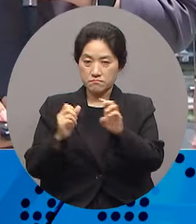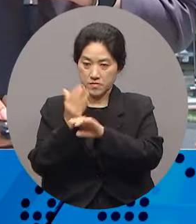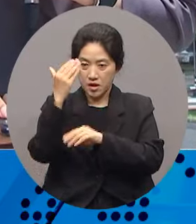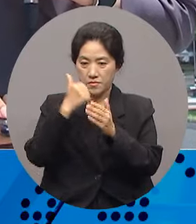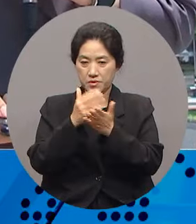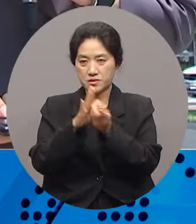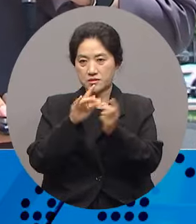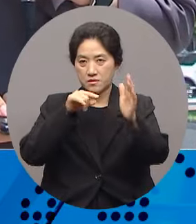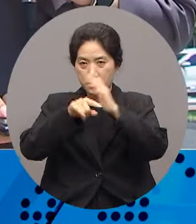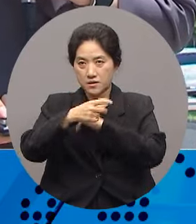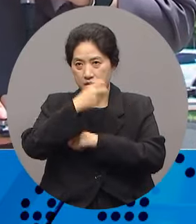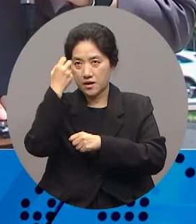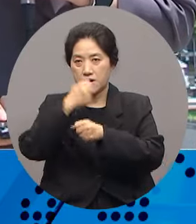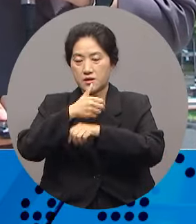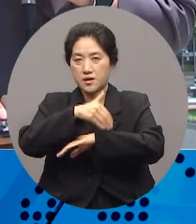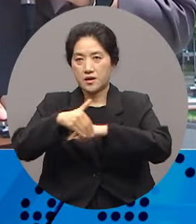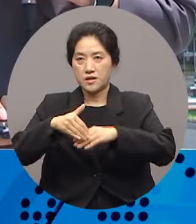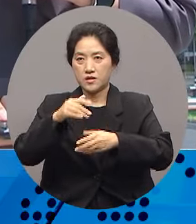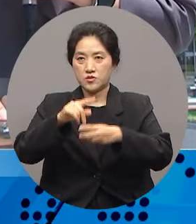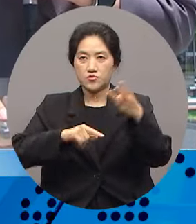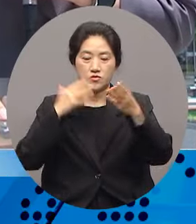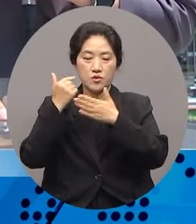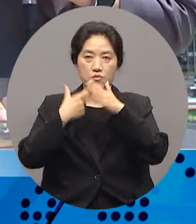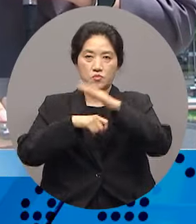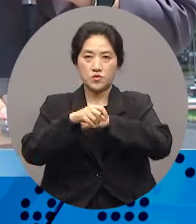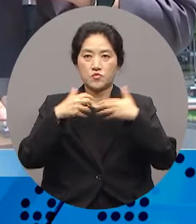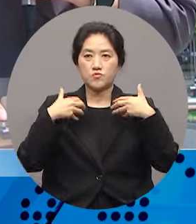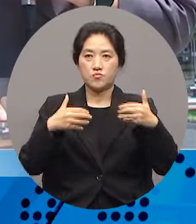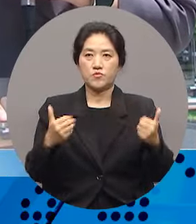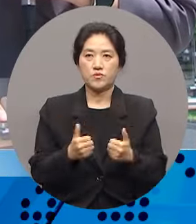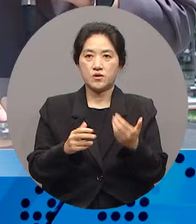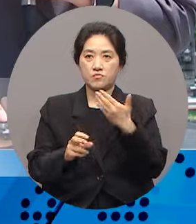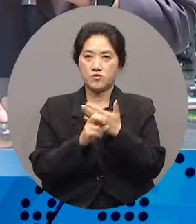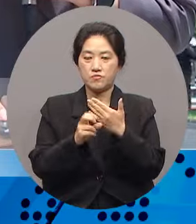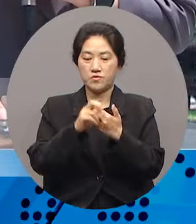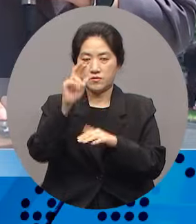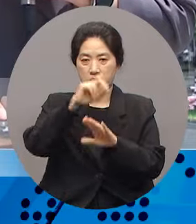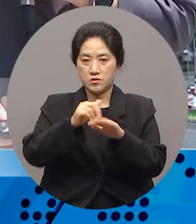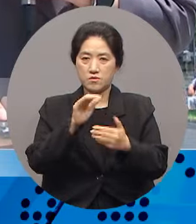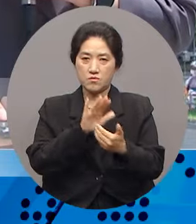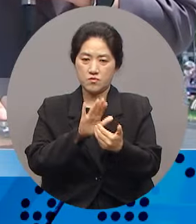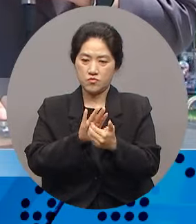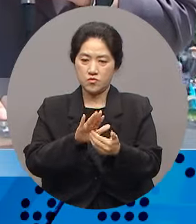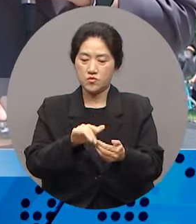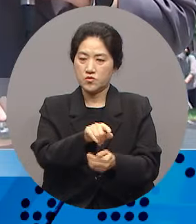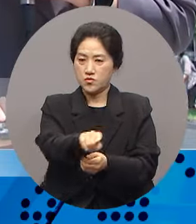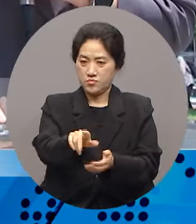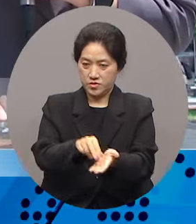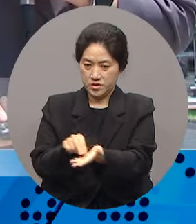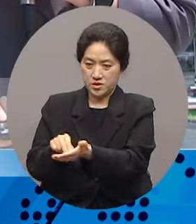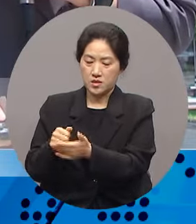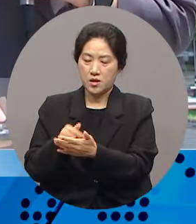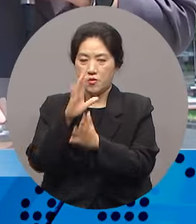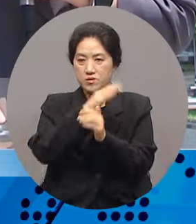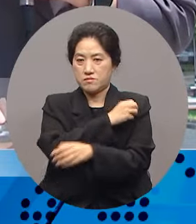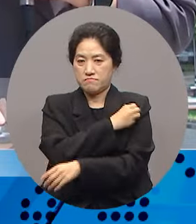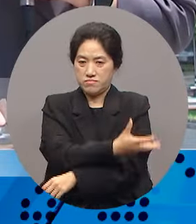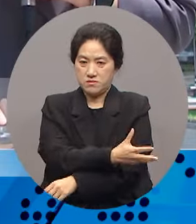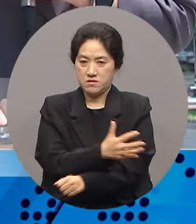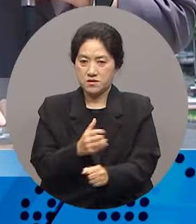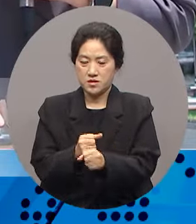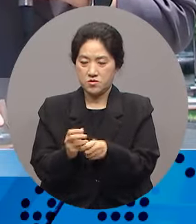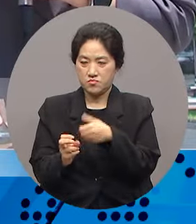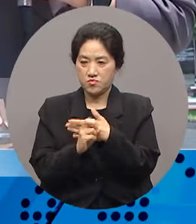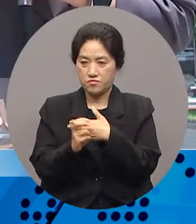계획입니다. 윤석열 대통령은 오전 국무회의에서 불법적 진료 거부가 계속되고 있다며 환자를 저버린 불법 행위에